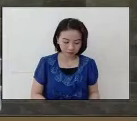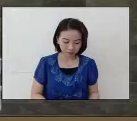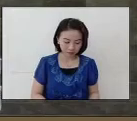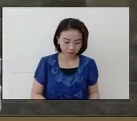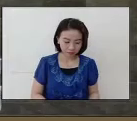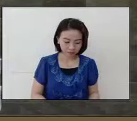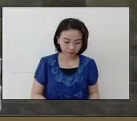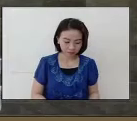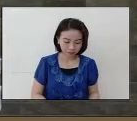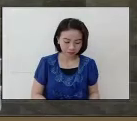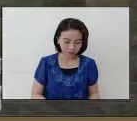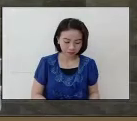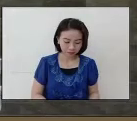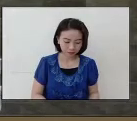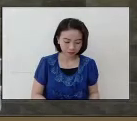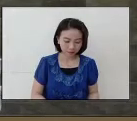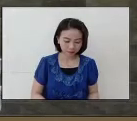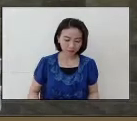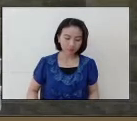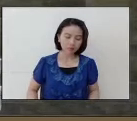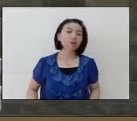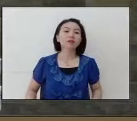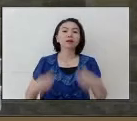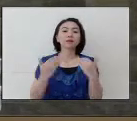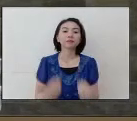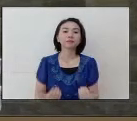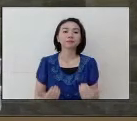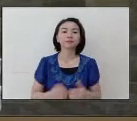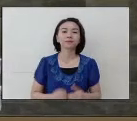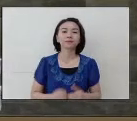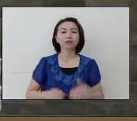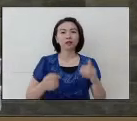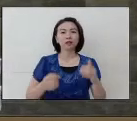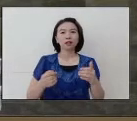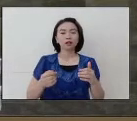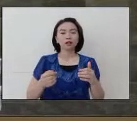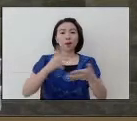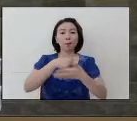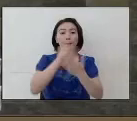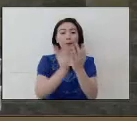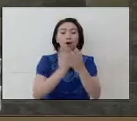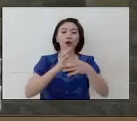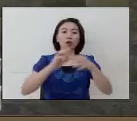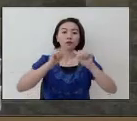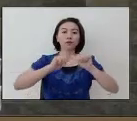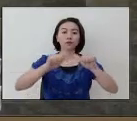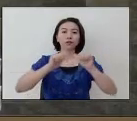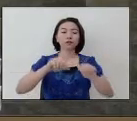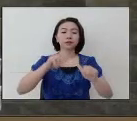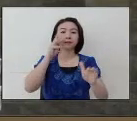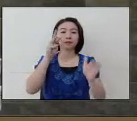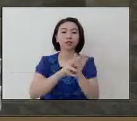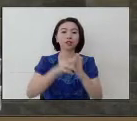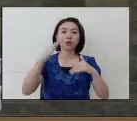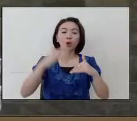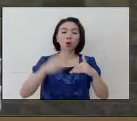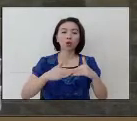Okay, now I'm going to talk to you about, this is a part of our series of messages on